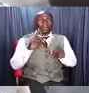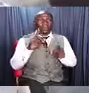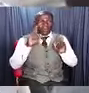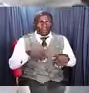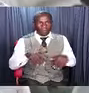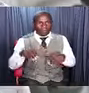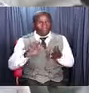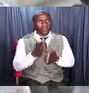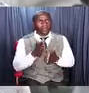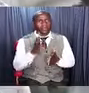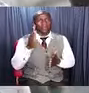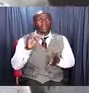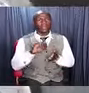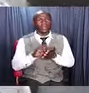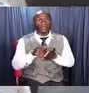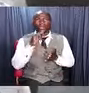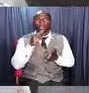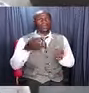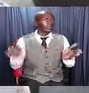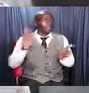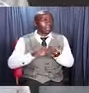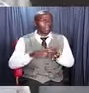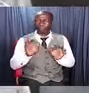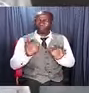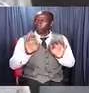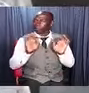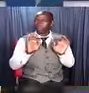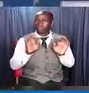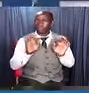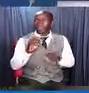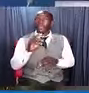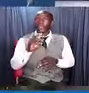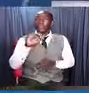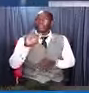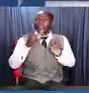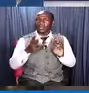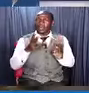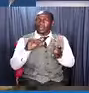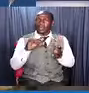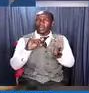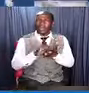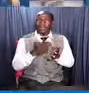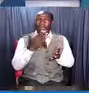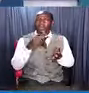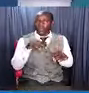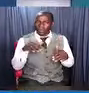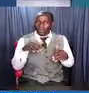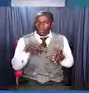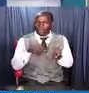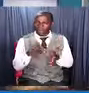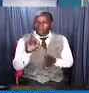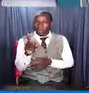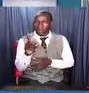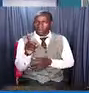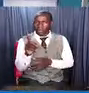want someone you have to uphold to that. Sitaki kurudia tena. I don't want to repeat once again. Nikisema mimi when I say huwa nataka uwe ukifanya hivi. I want you to